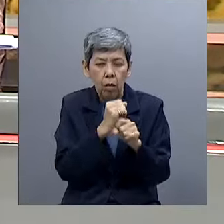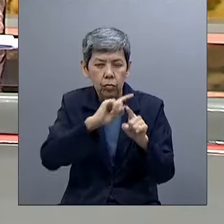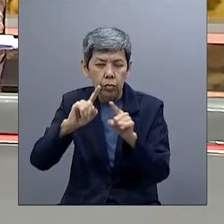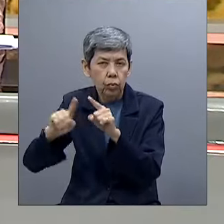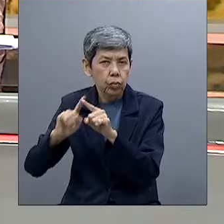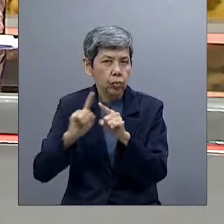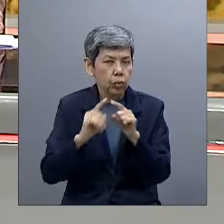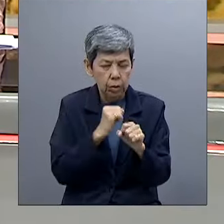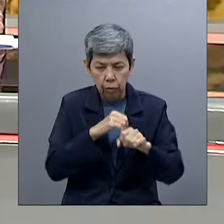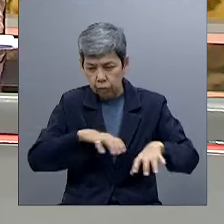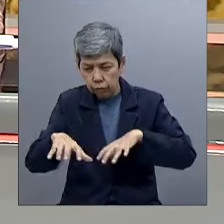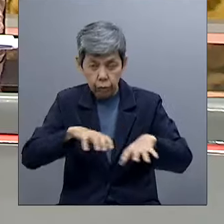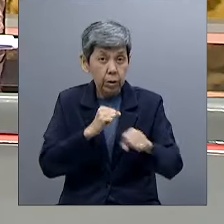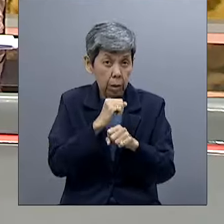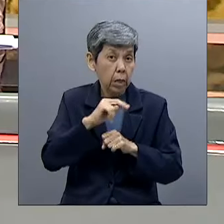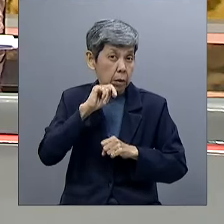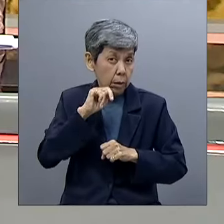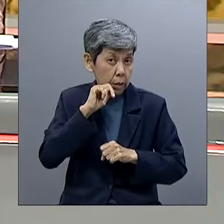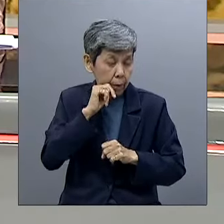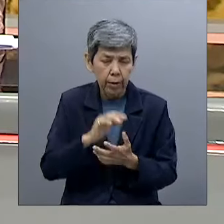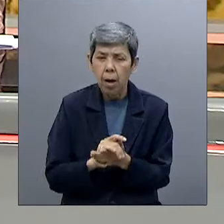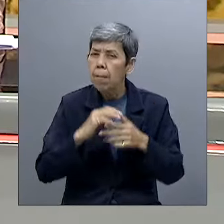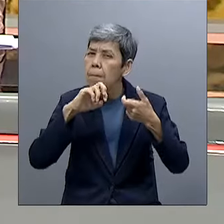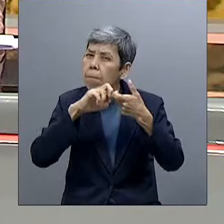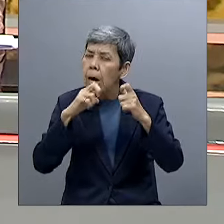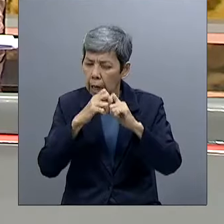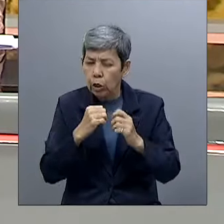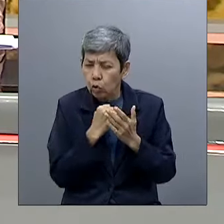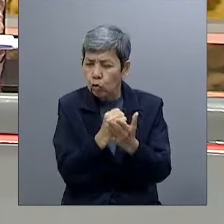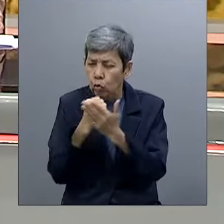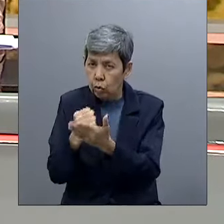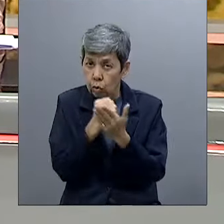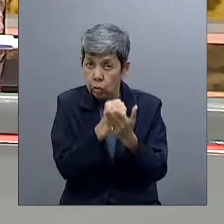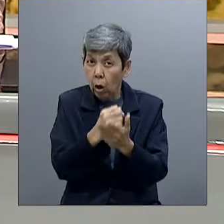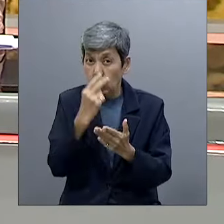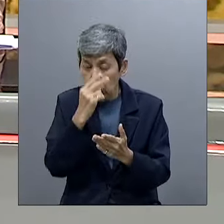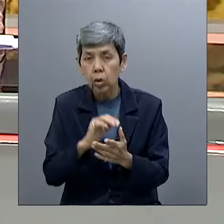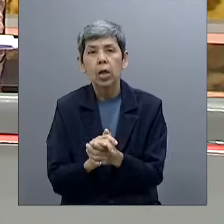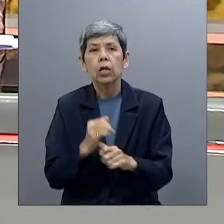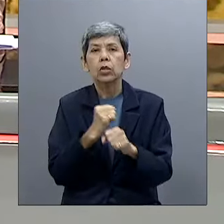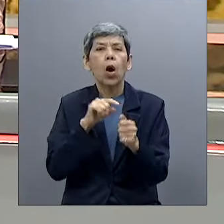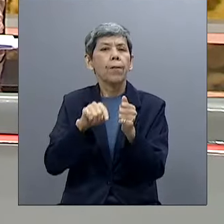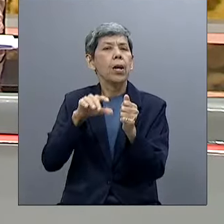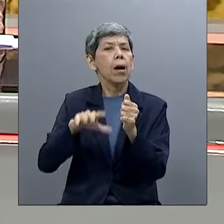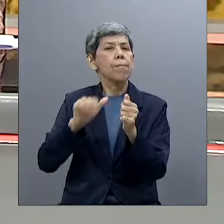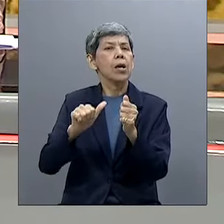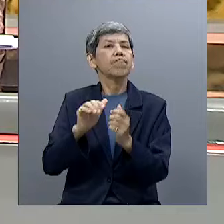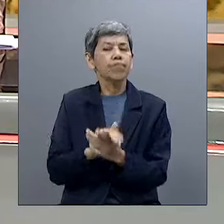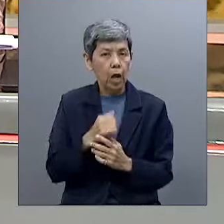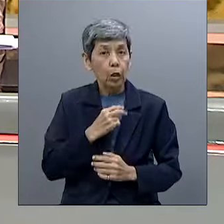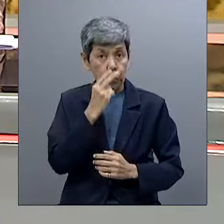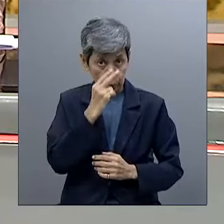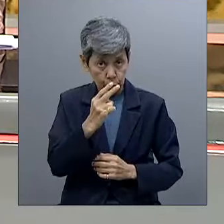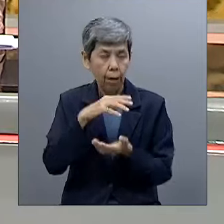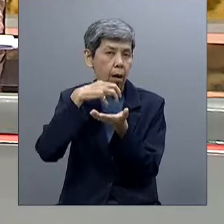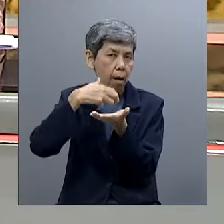ที่เร่งบริหารจัดการน้ำเพื่อที่จะลดผลกระทบเท่าที่จะเป็นไปได้โดยเฉพาะกับเขตเมืองค่ะติดตามจากคุณปัจเสรีรักนะ